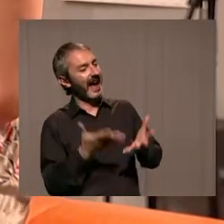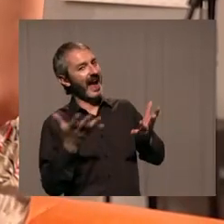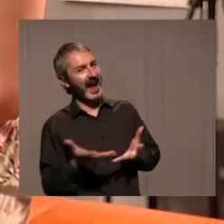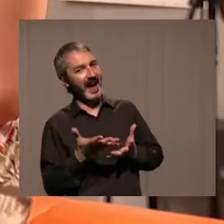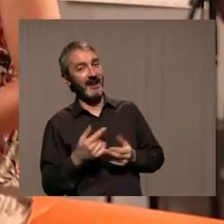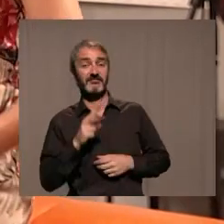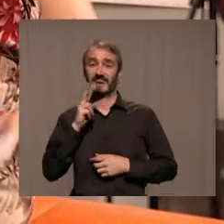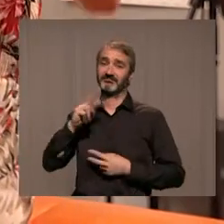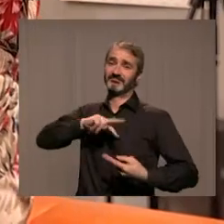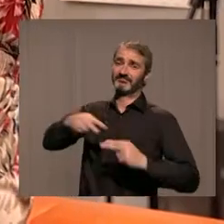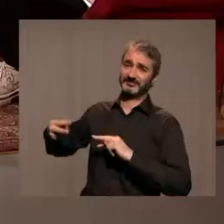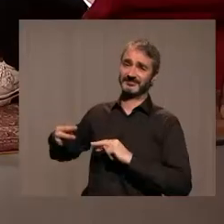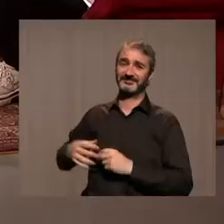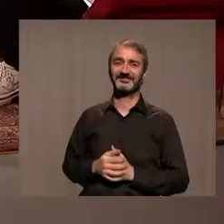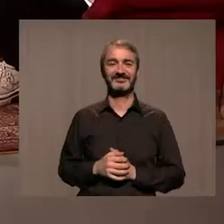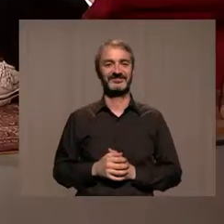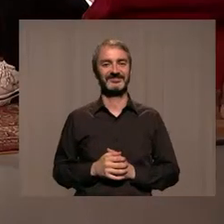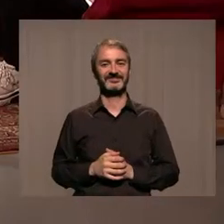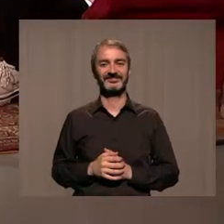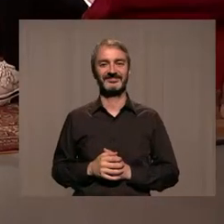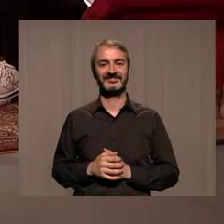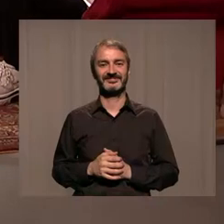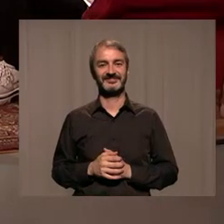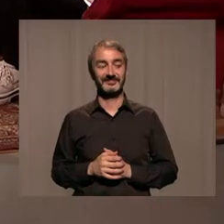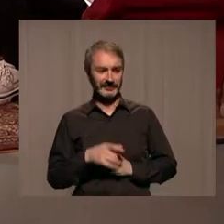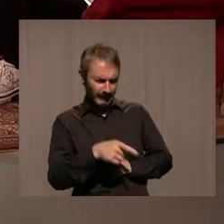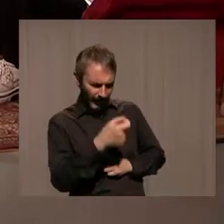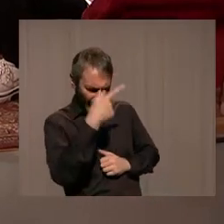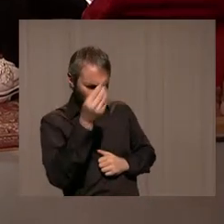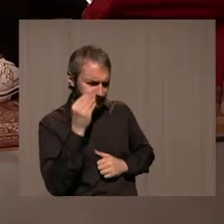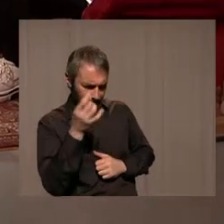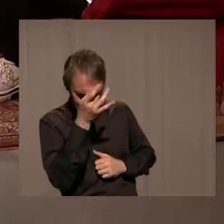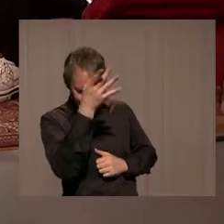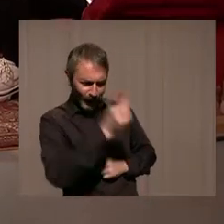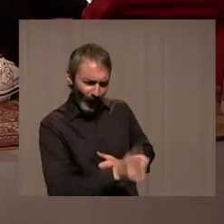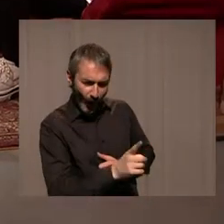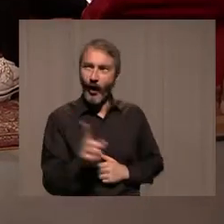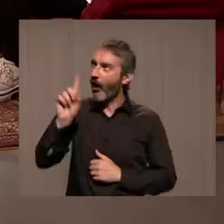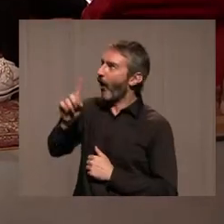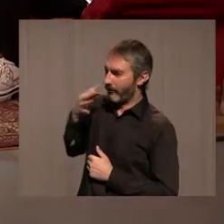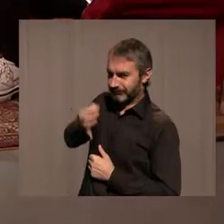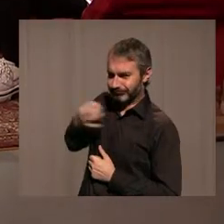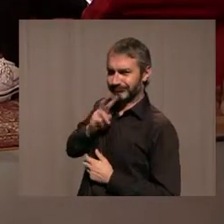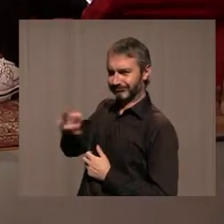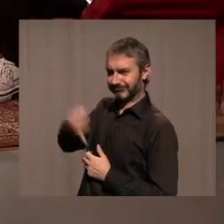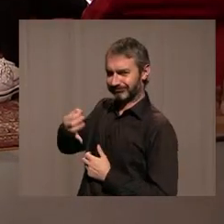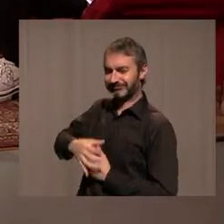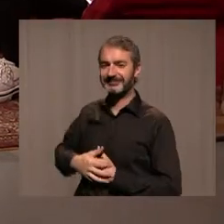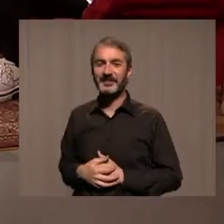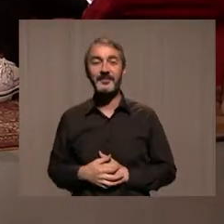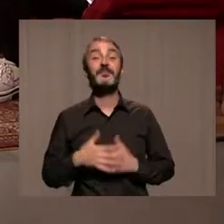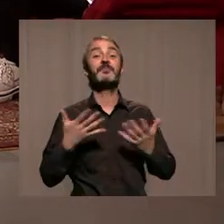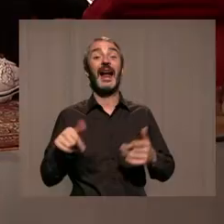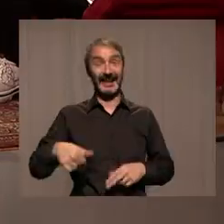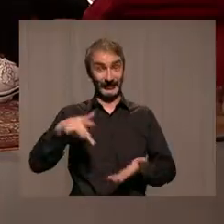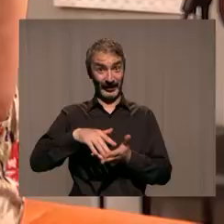oga. Oga! Sí. Esperem doncs que no t'ho hagis inventat, eh? No, no, que et juraria que no. Jo he proclamat molt convençuda. El tema és que, com que en